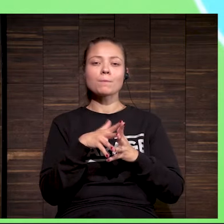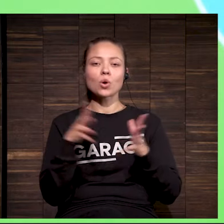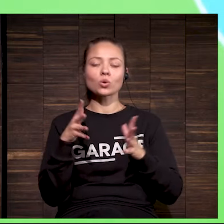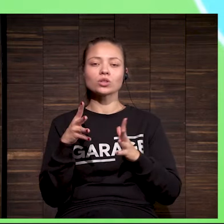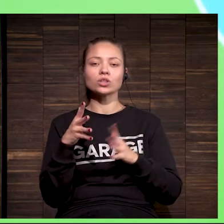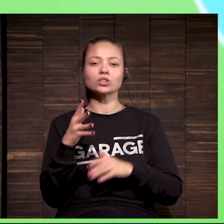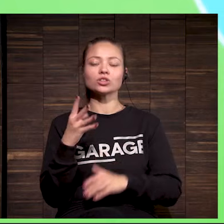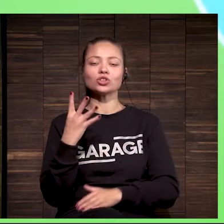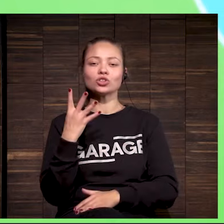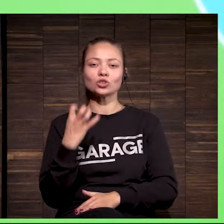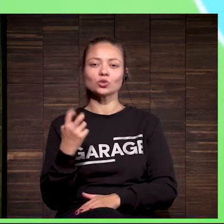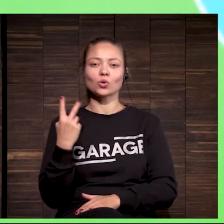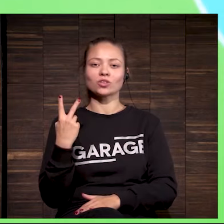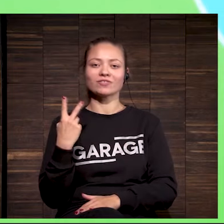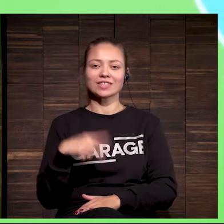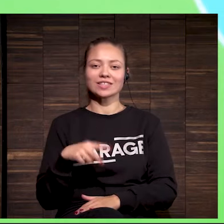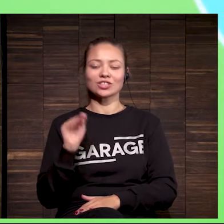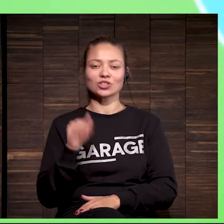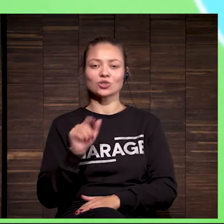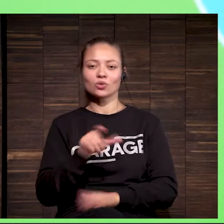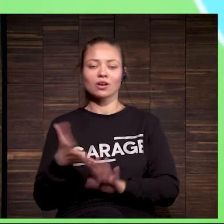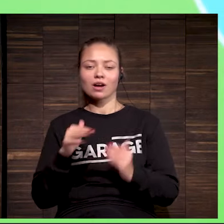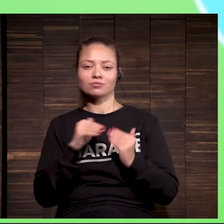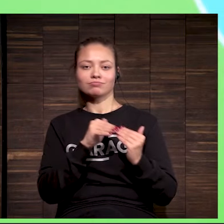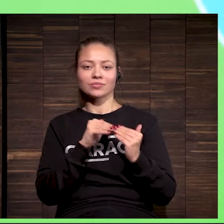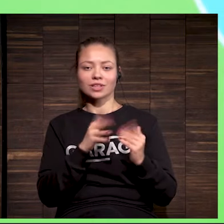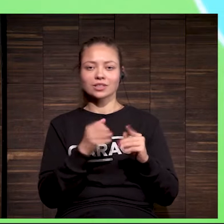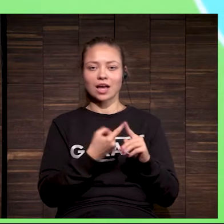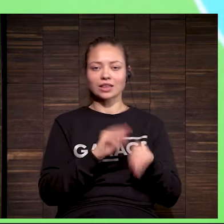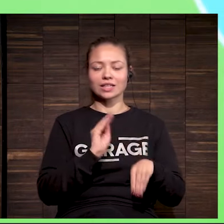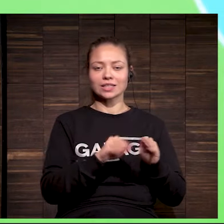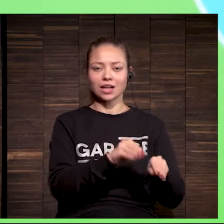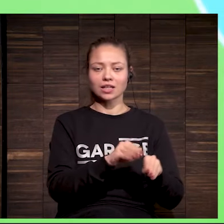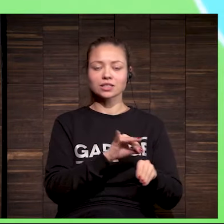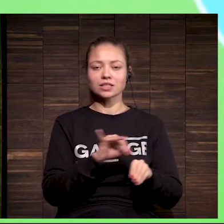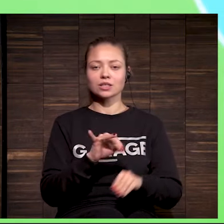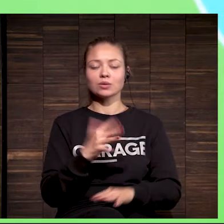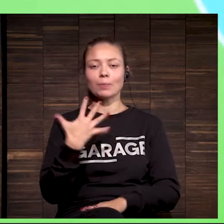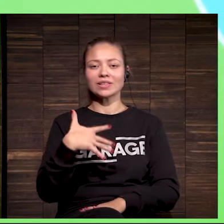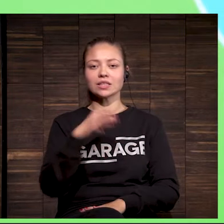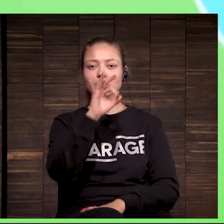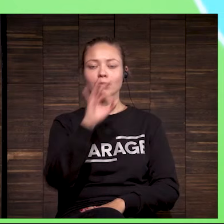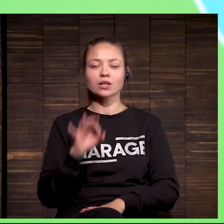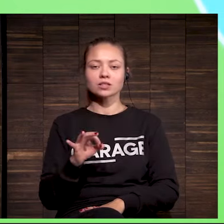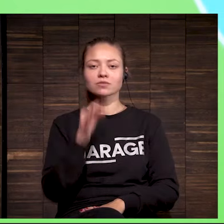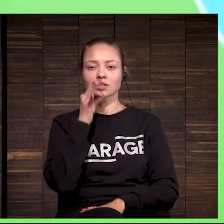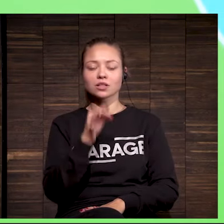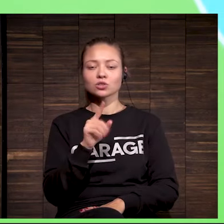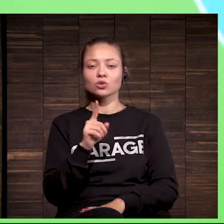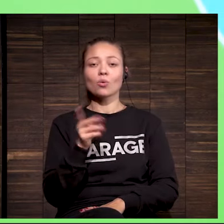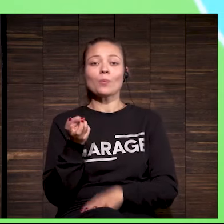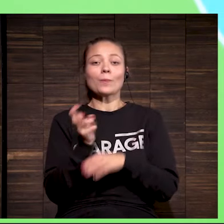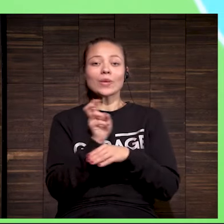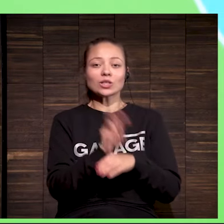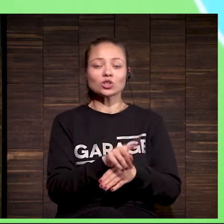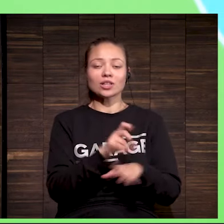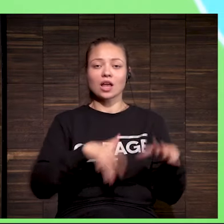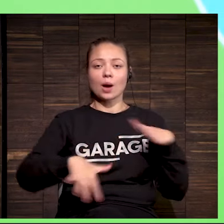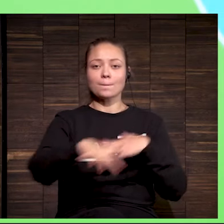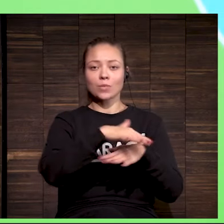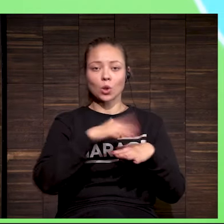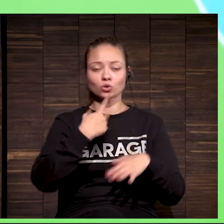2420 тысяч людей как-то по взаимодействовали с этой инсталляции 50 процентов сказали что пришли на площадь